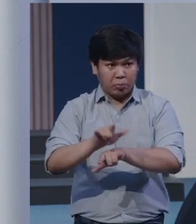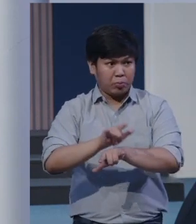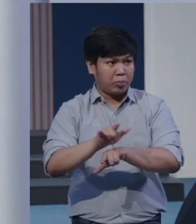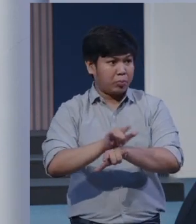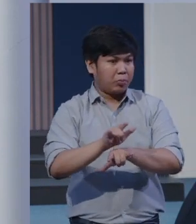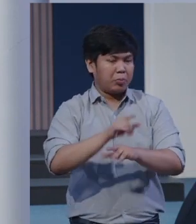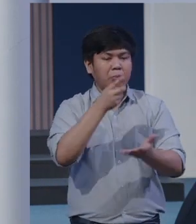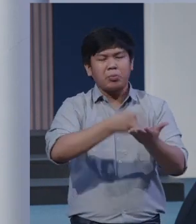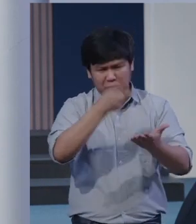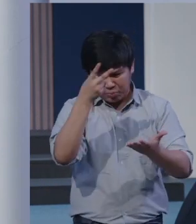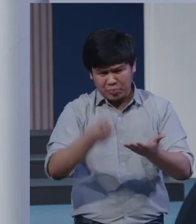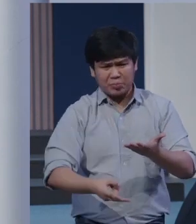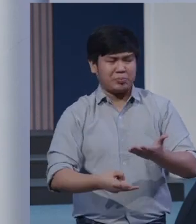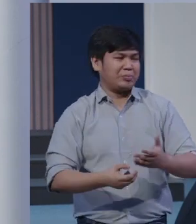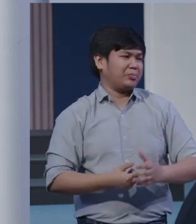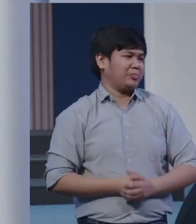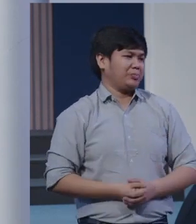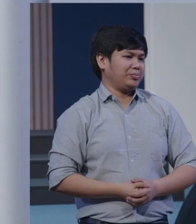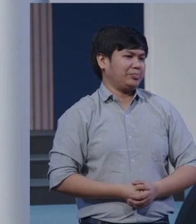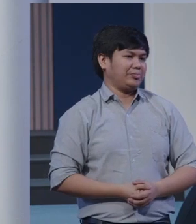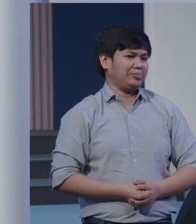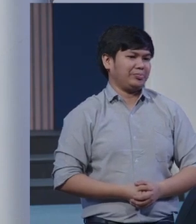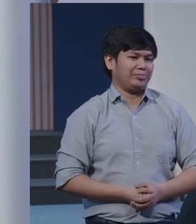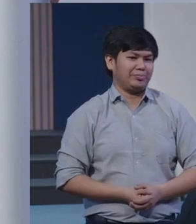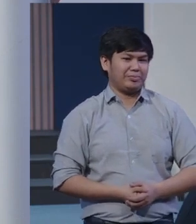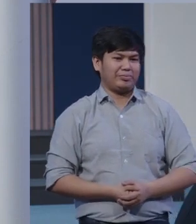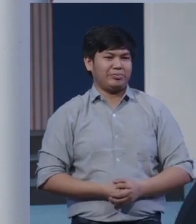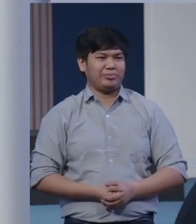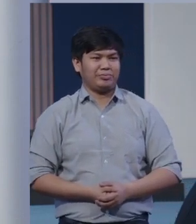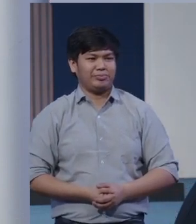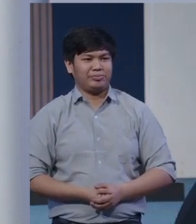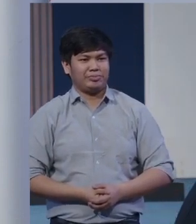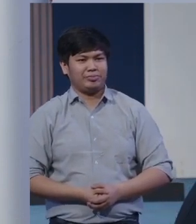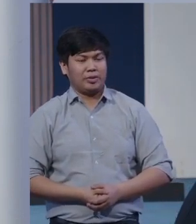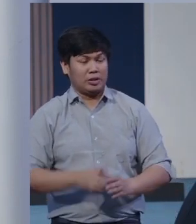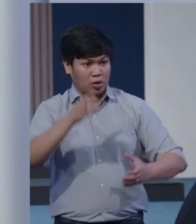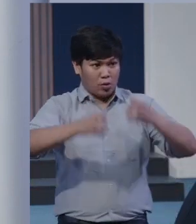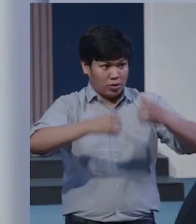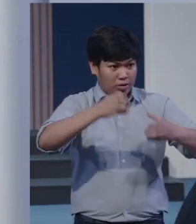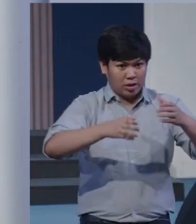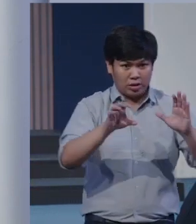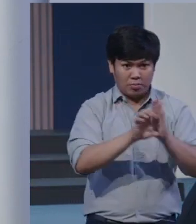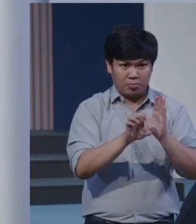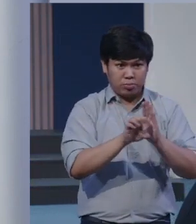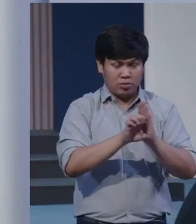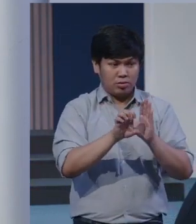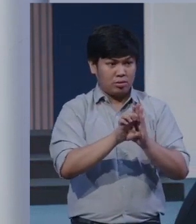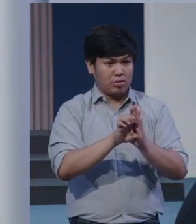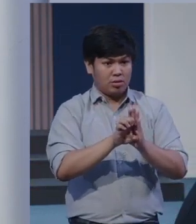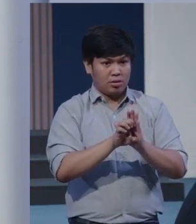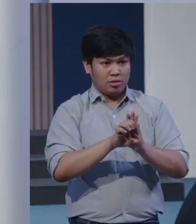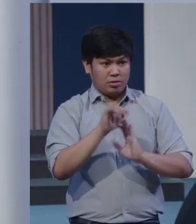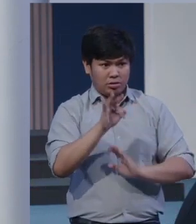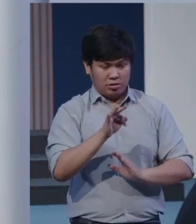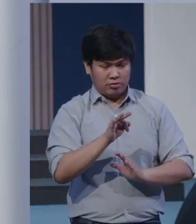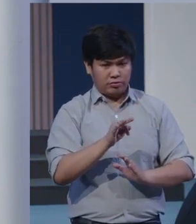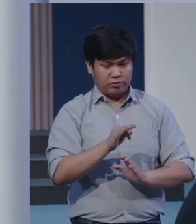katotohanan Hindi may pagkakailang ebidensya yung mga